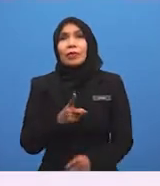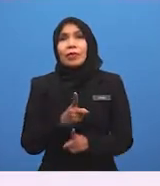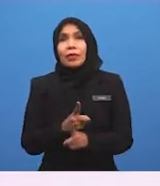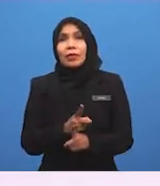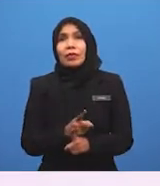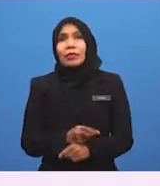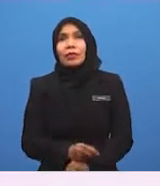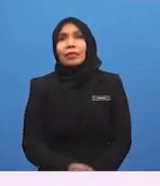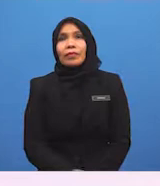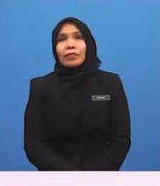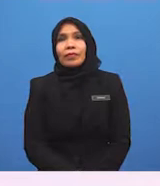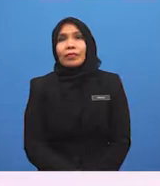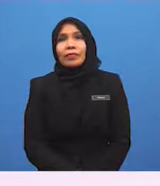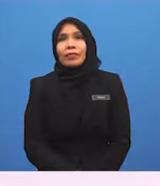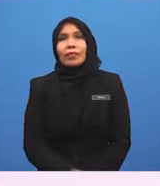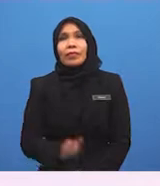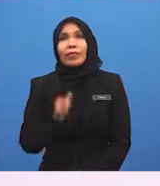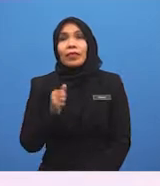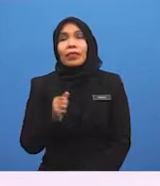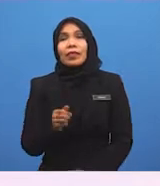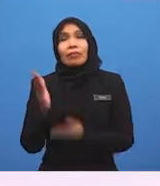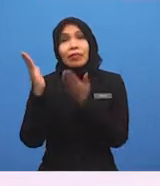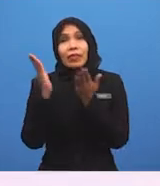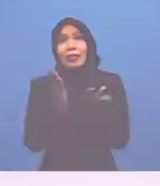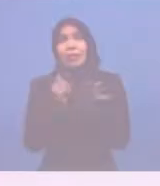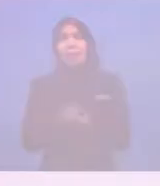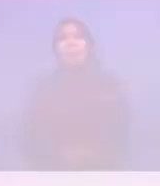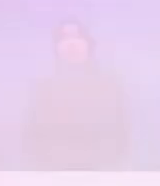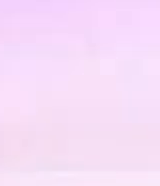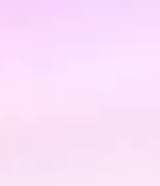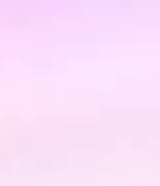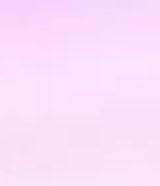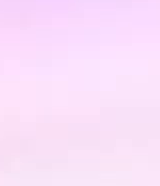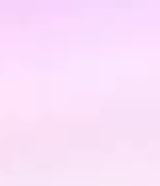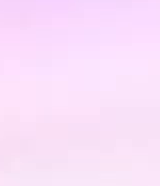Ya, betul. Jawapannya adalah A. Layanan.